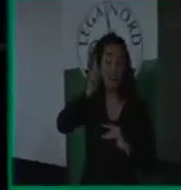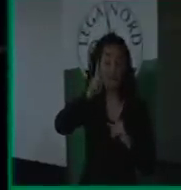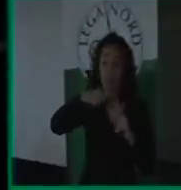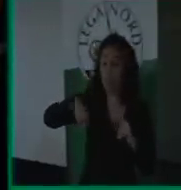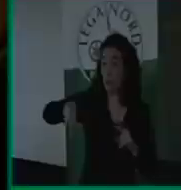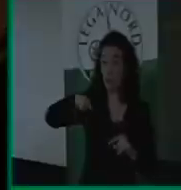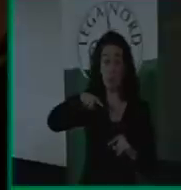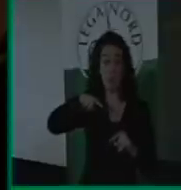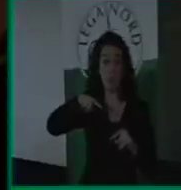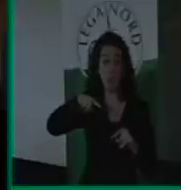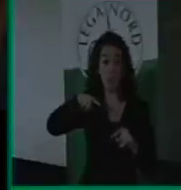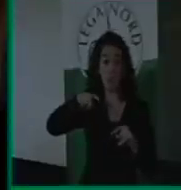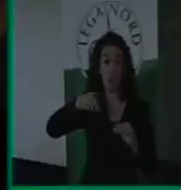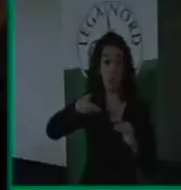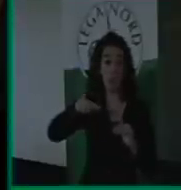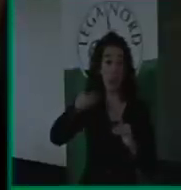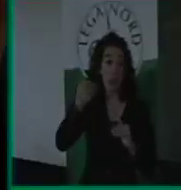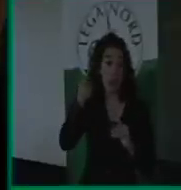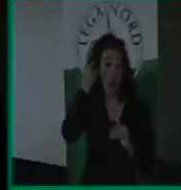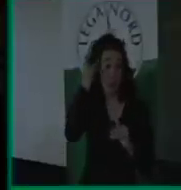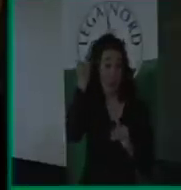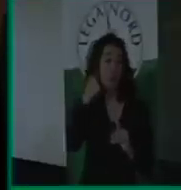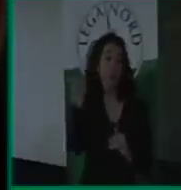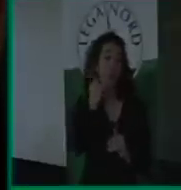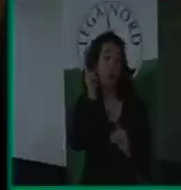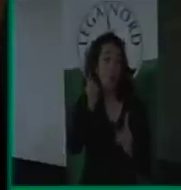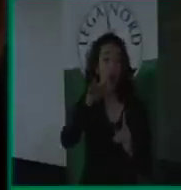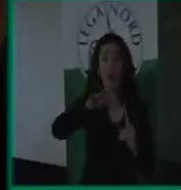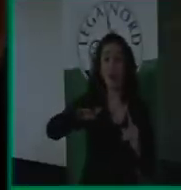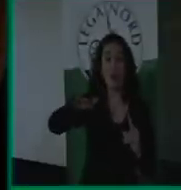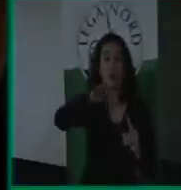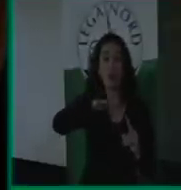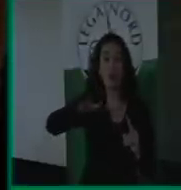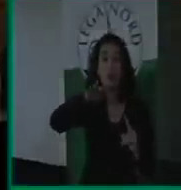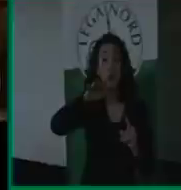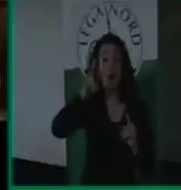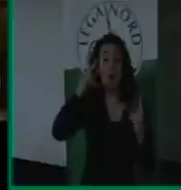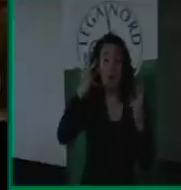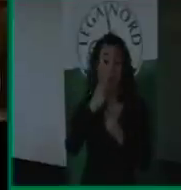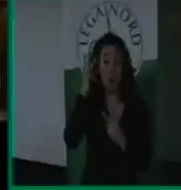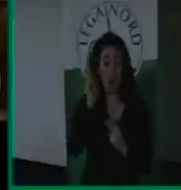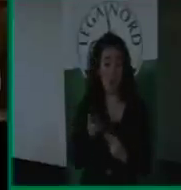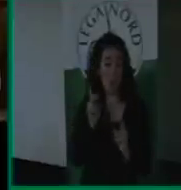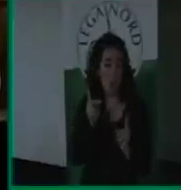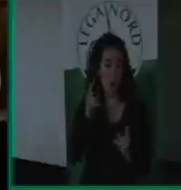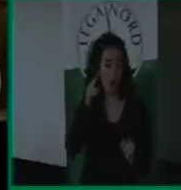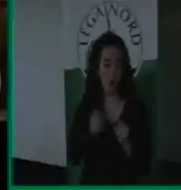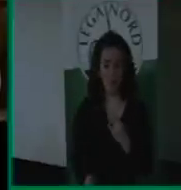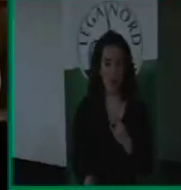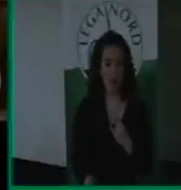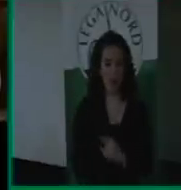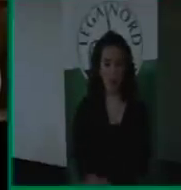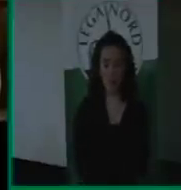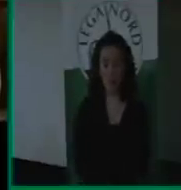noi Nella migliore delle ipotesi sarà un limbo e Nella peggiore delle ipotesi l'Europa sarà un inferno USC dall'euro sarebbe un